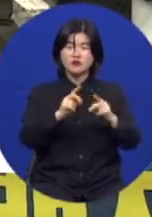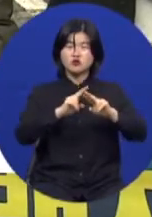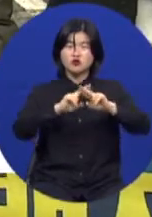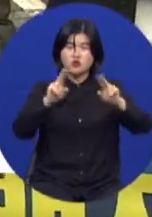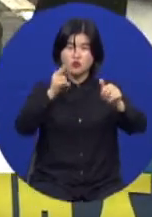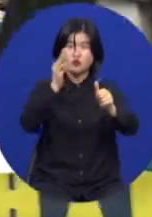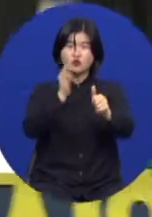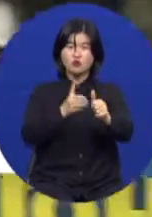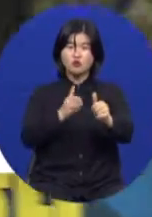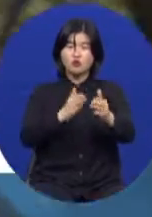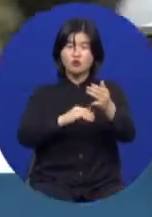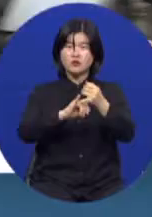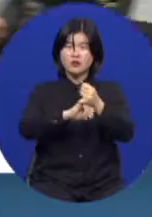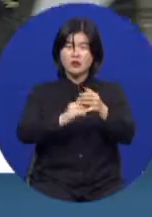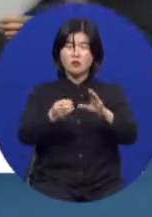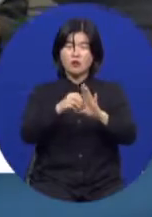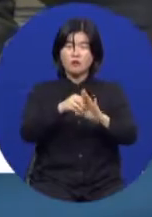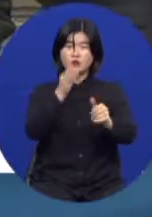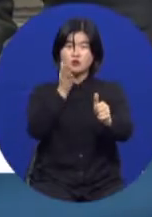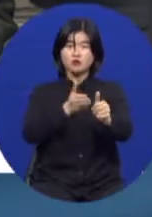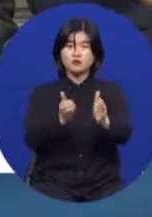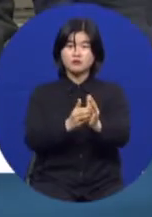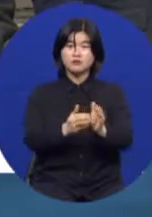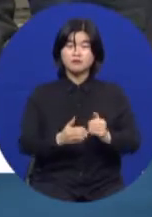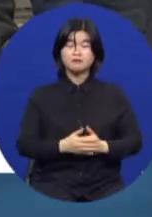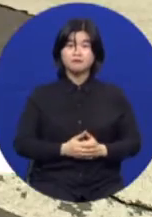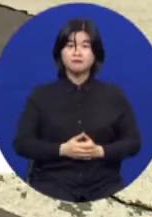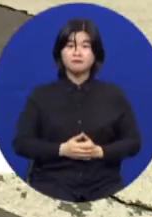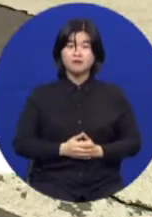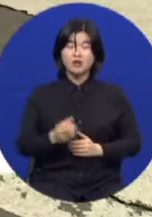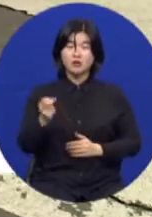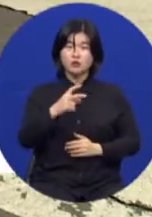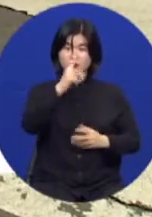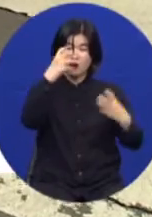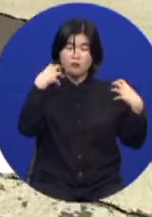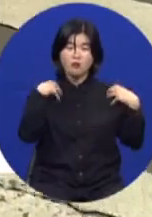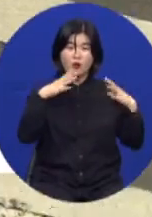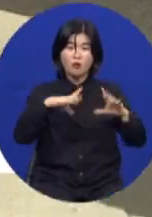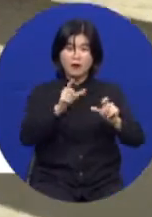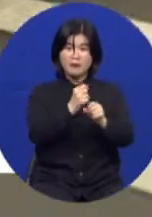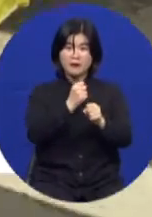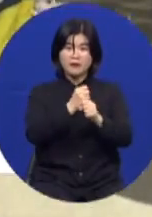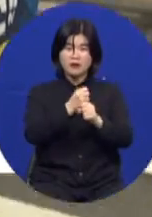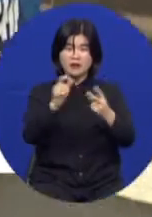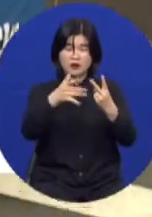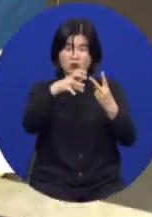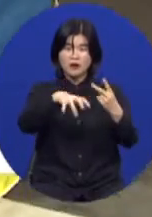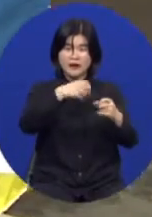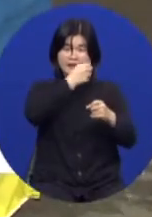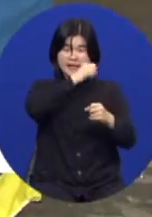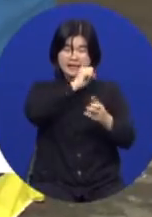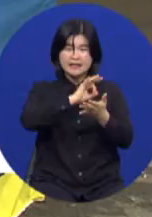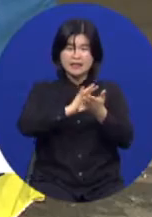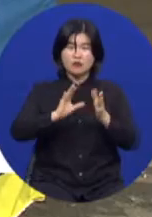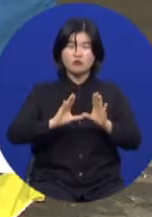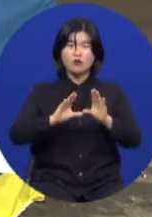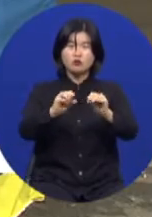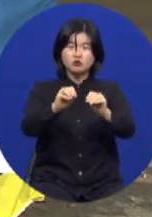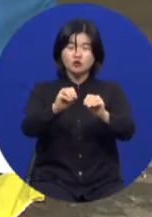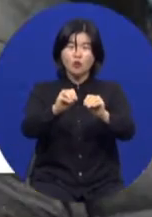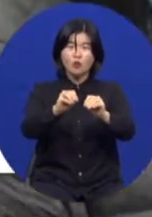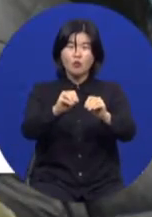백지화를 선언하고 공약에 반영할 것을 촉구했습니다. 또 정부는 올해 편성된 제2공항 예산 집행을